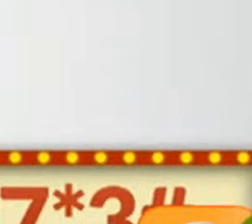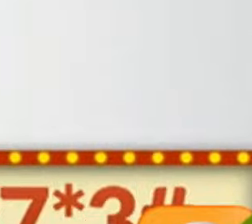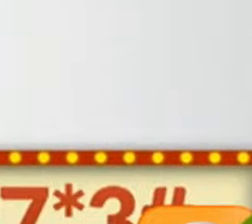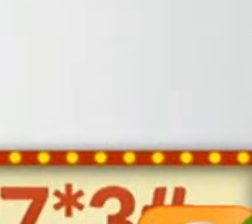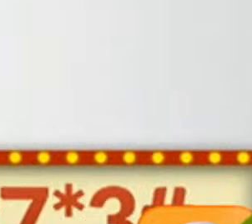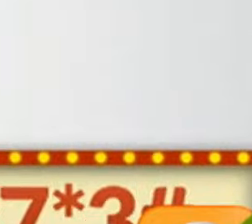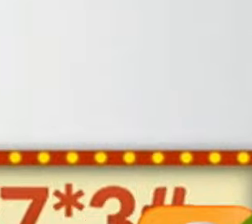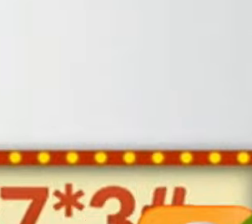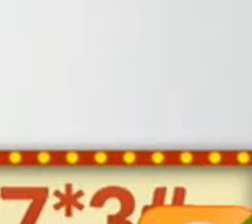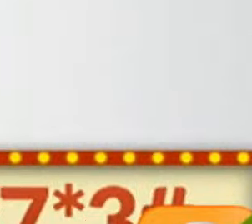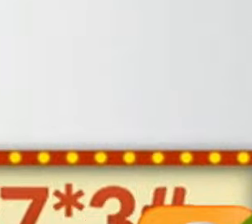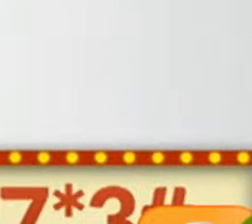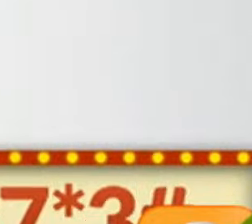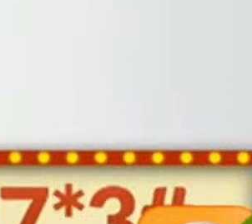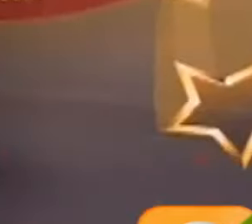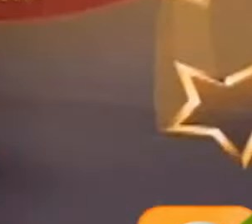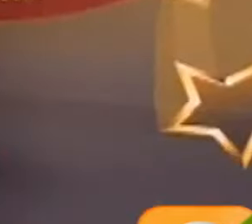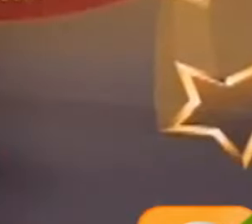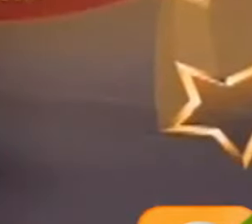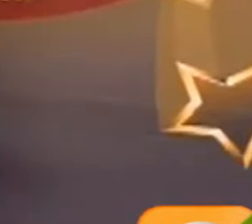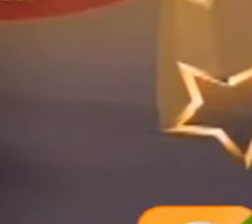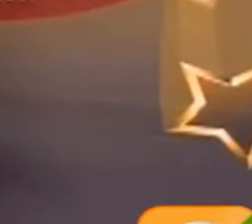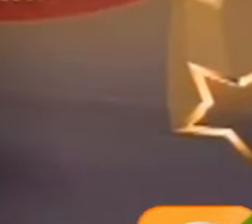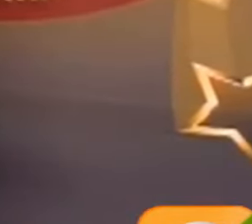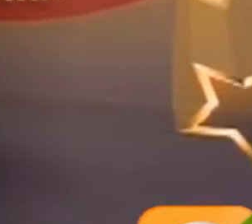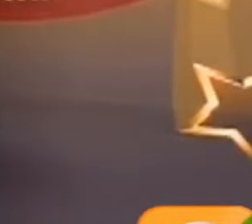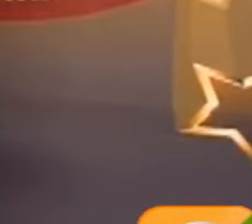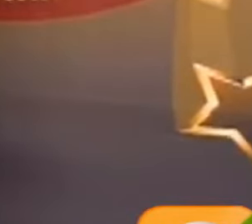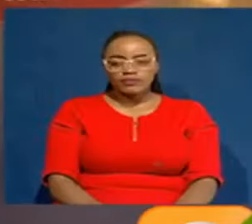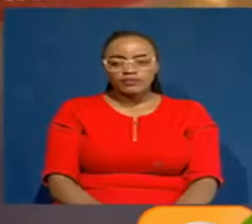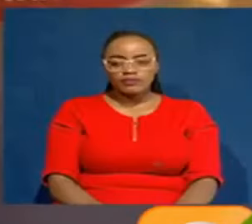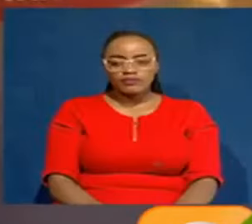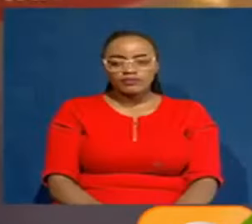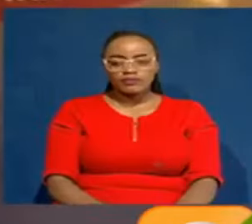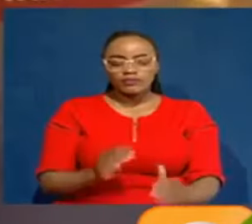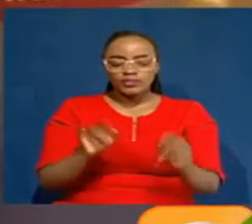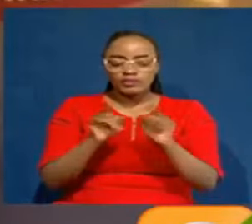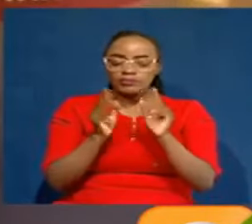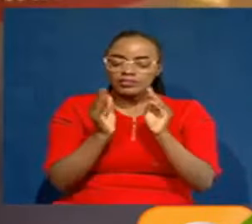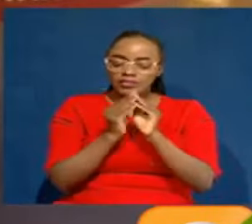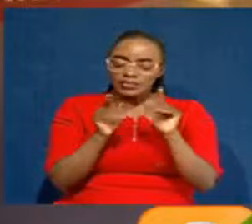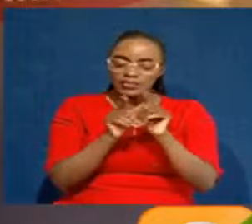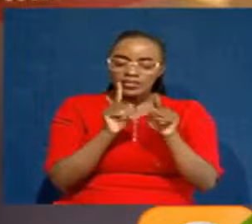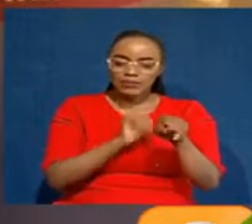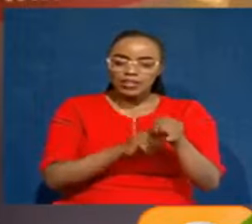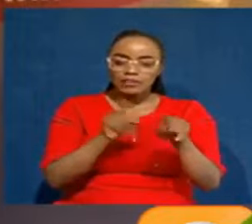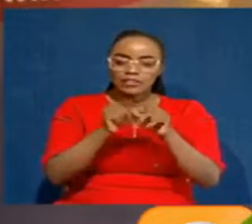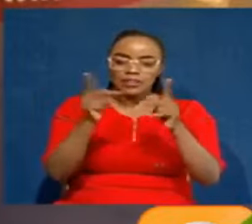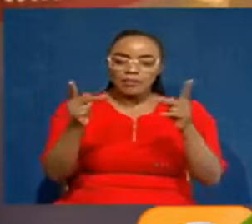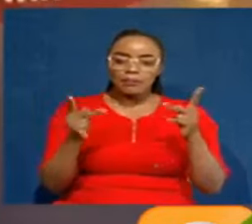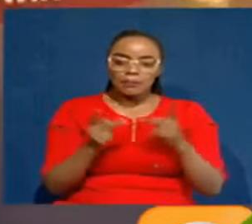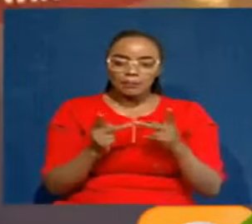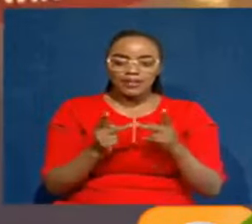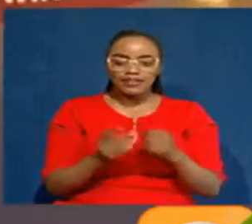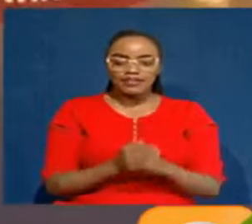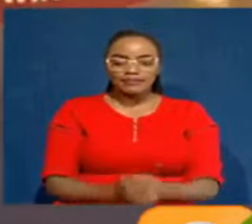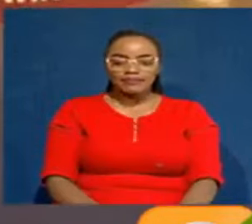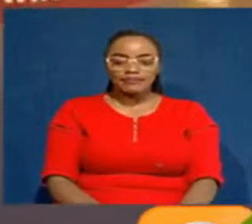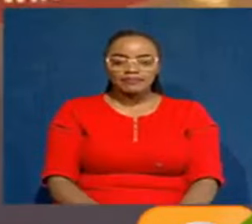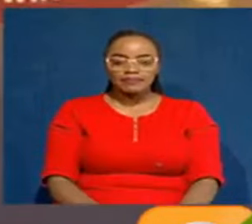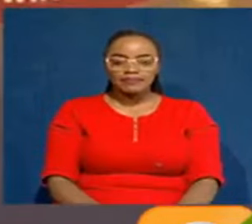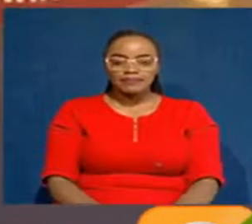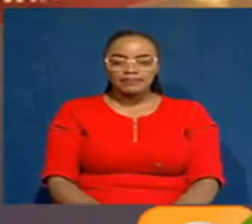tatu ambayo ndiyo zawadi kuu. Tupatane hapa hivi next week, same time, same place. Gatete